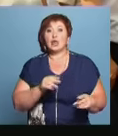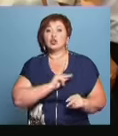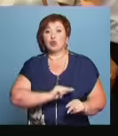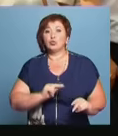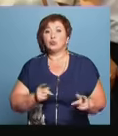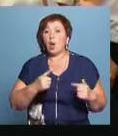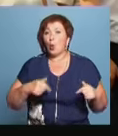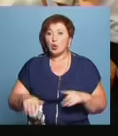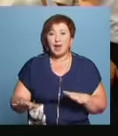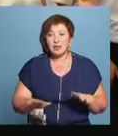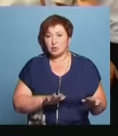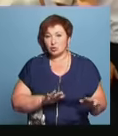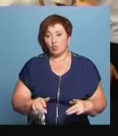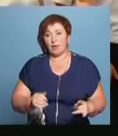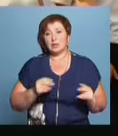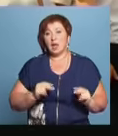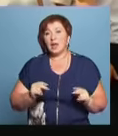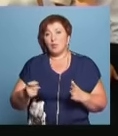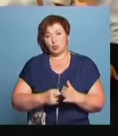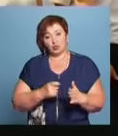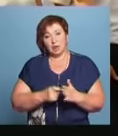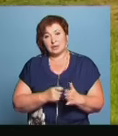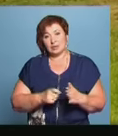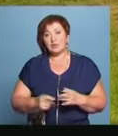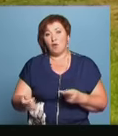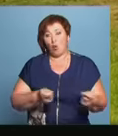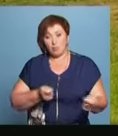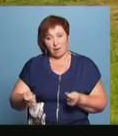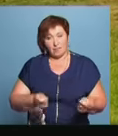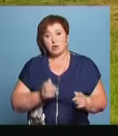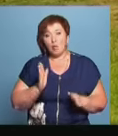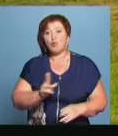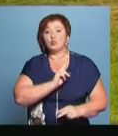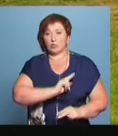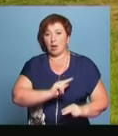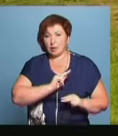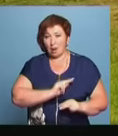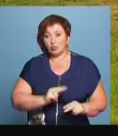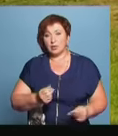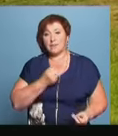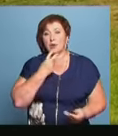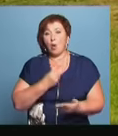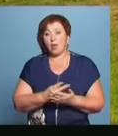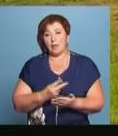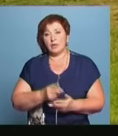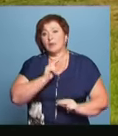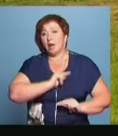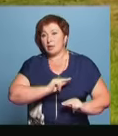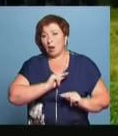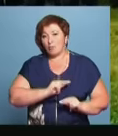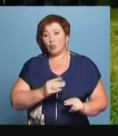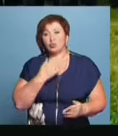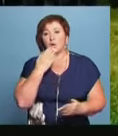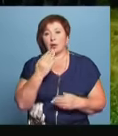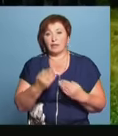ведомства. Александр Соловьев поблагодарил следственное управление за большую работу по укреплению правопорядка и справедливости, за вклад в